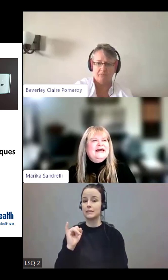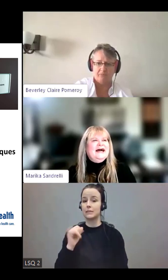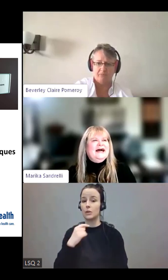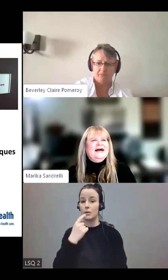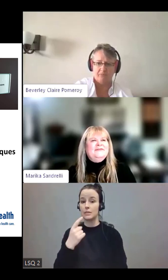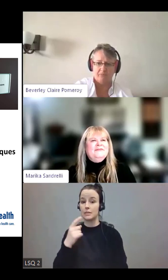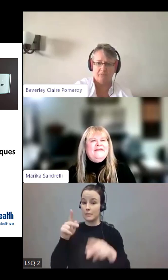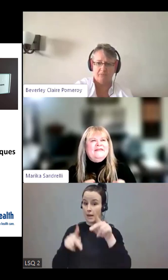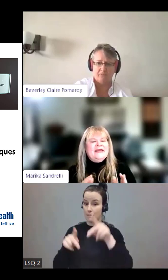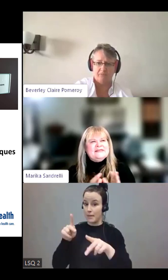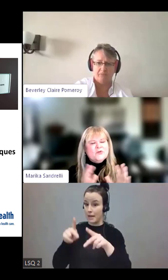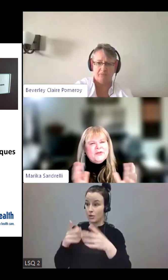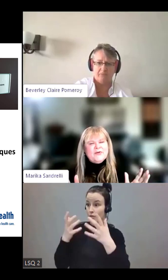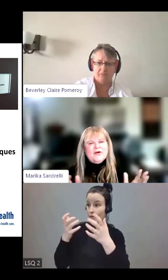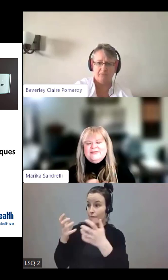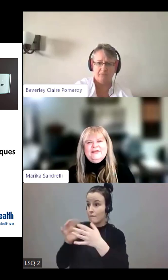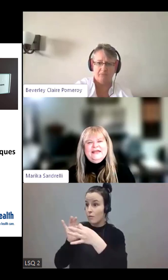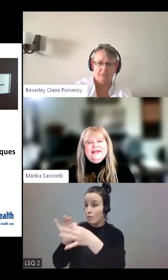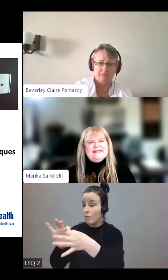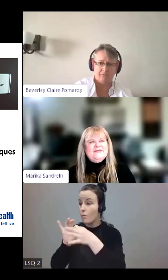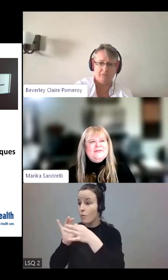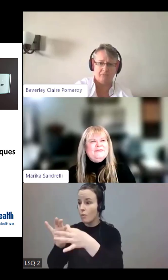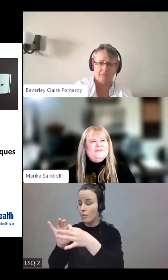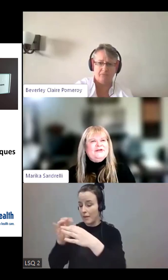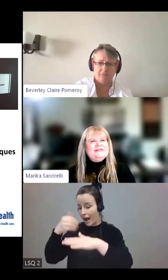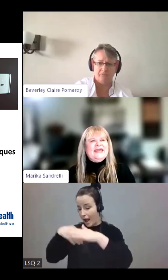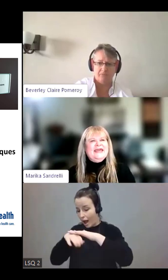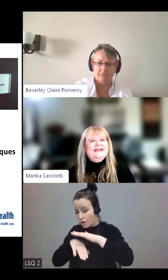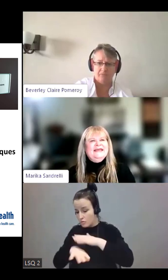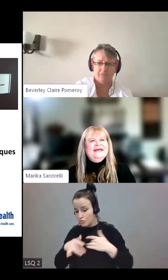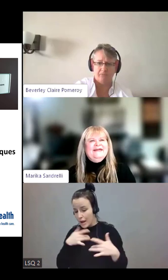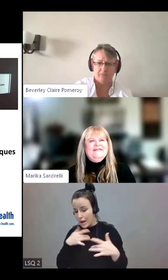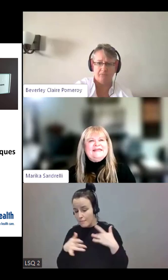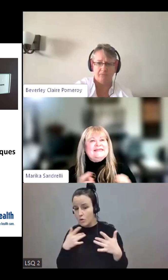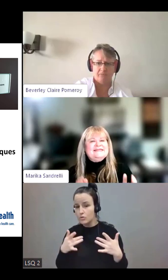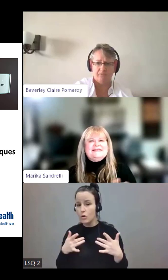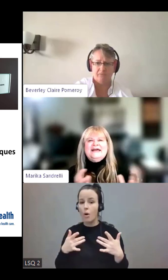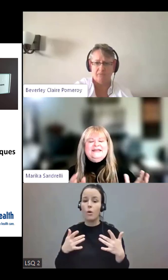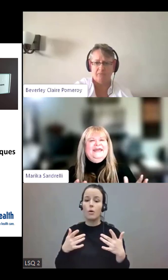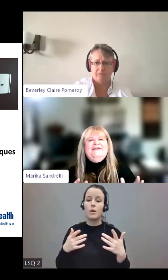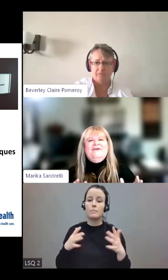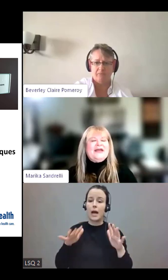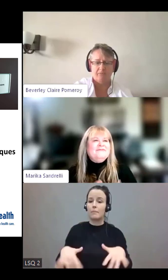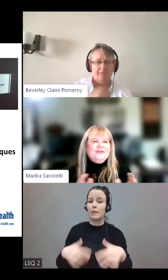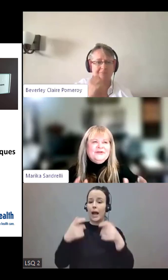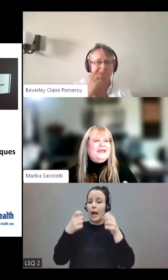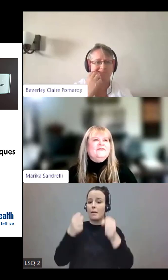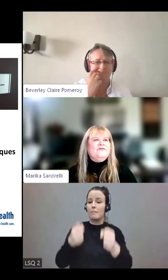tellement de possibilités. Et je me souviens d'avoir dit, bon, c'est exactement ce que je cherche.